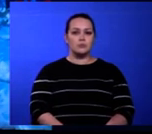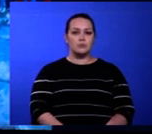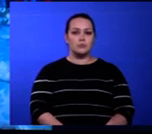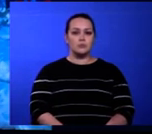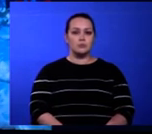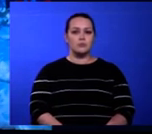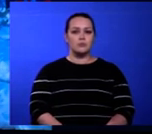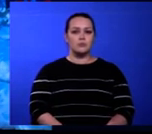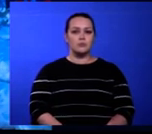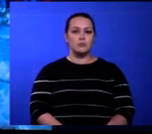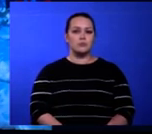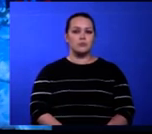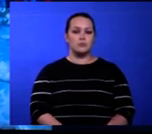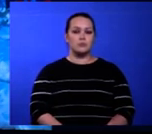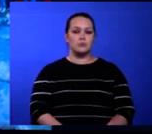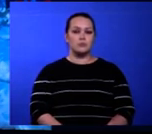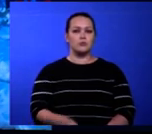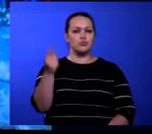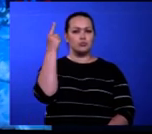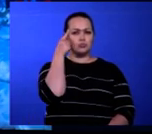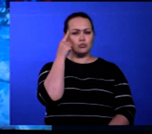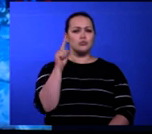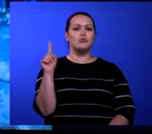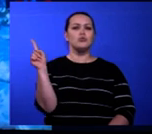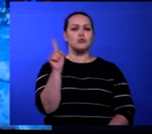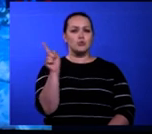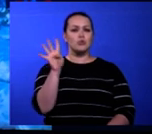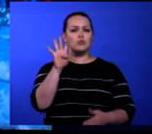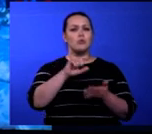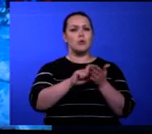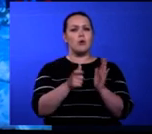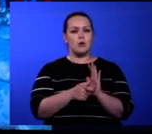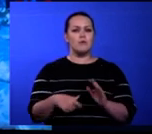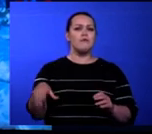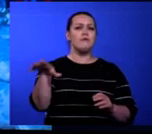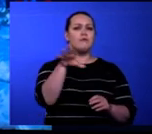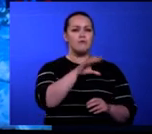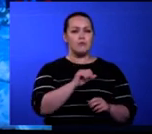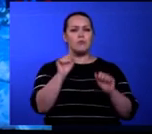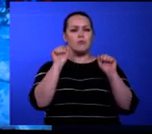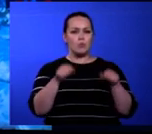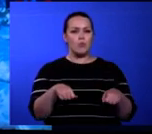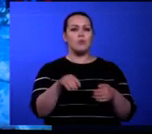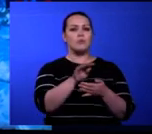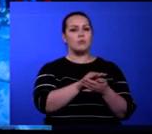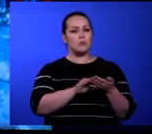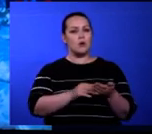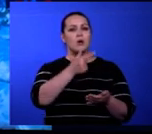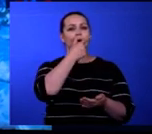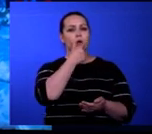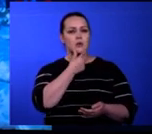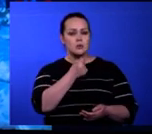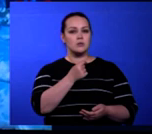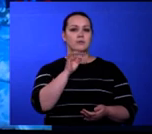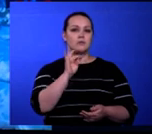Я уверена, что в четвертом классе вы уже все научились писать не только красиво, но и